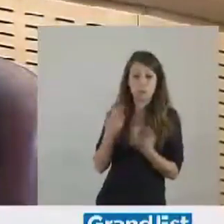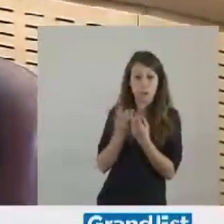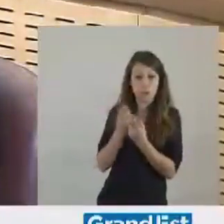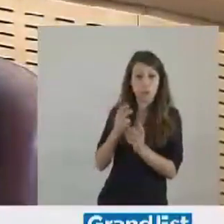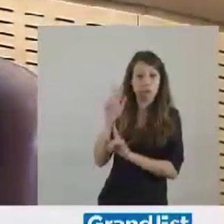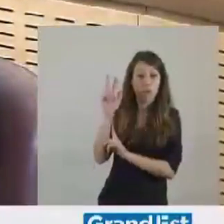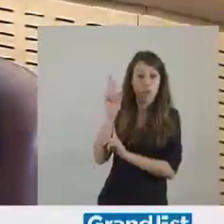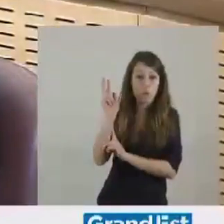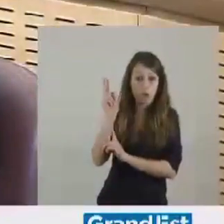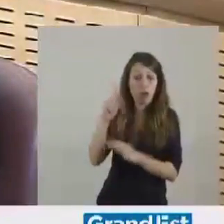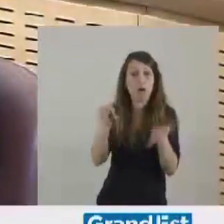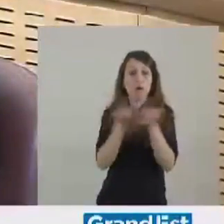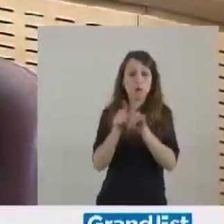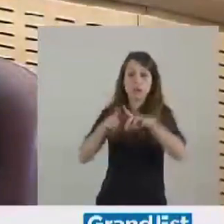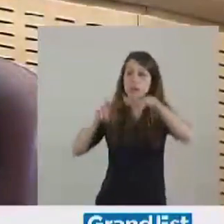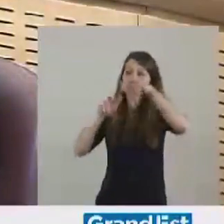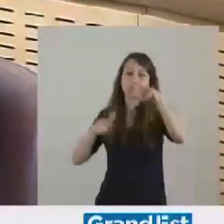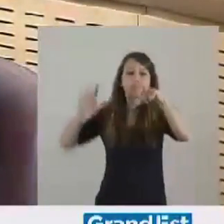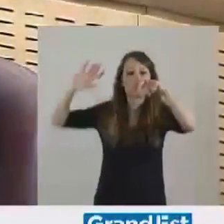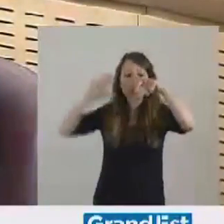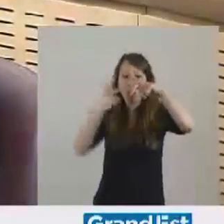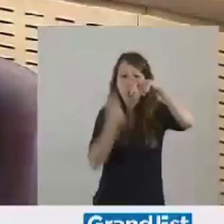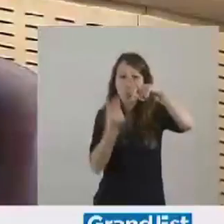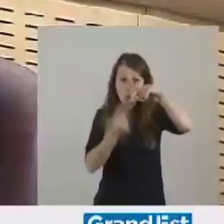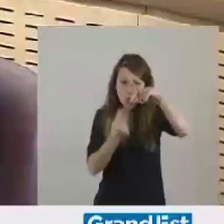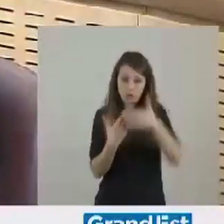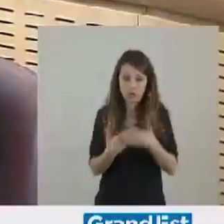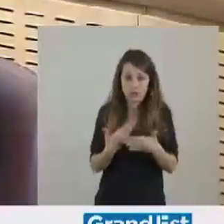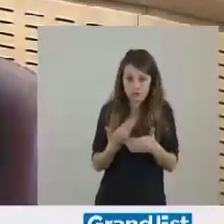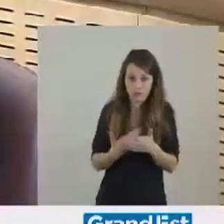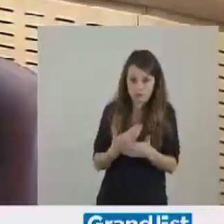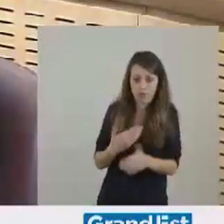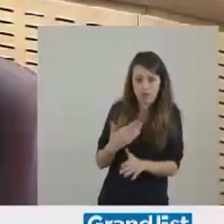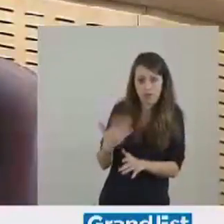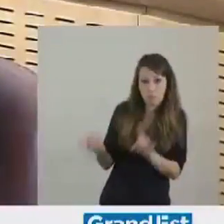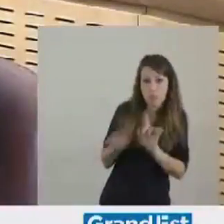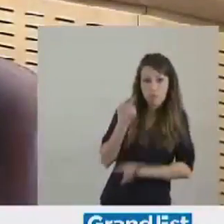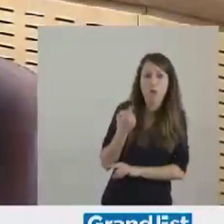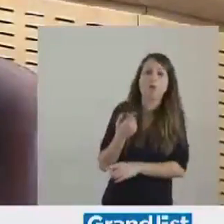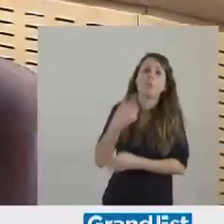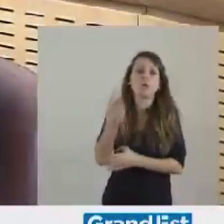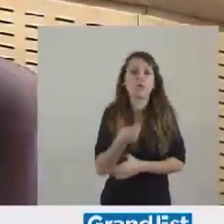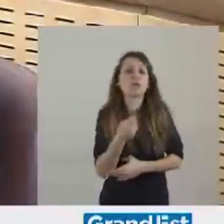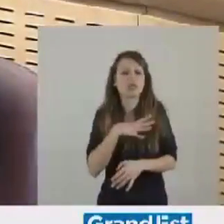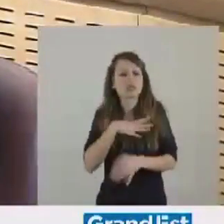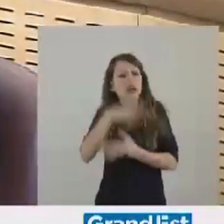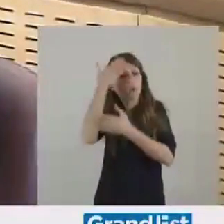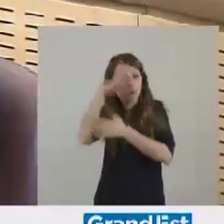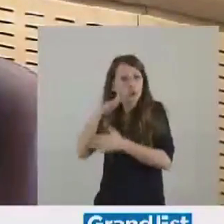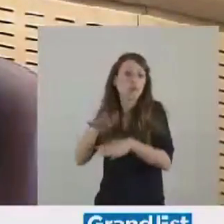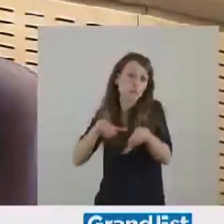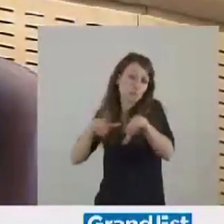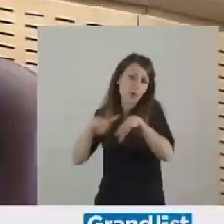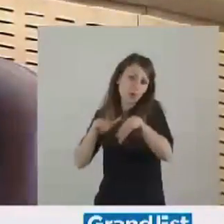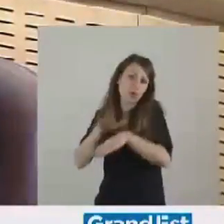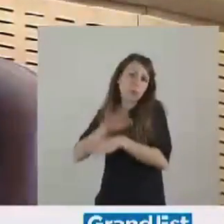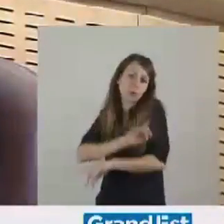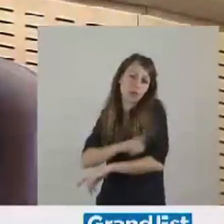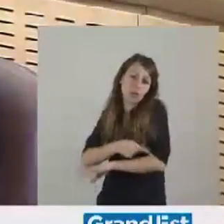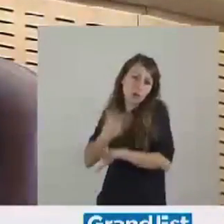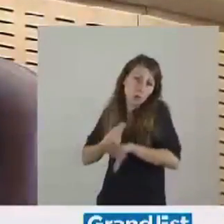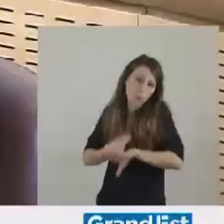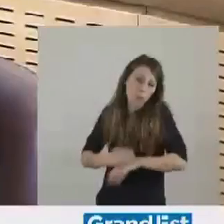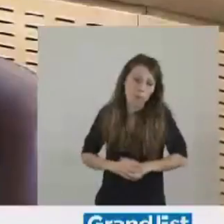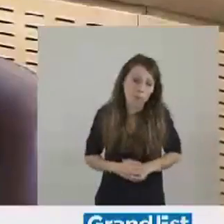l'éolien et le solaire photovoltaïque aussi. Bien entendu, il y a la méthanisation, il y a la géothermie profonde. Le